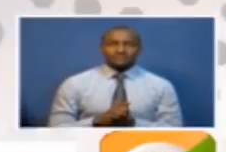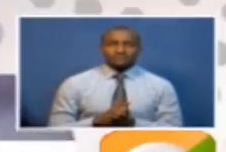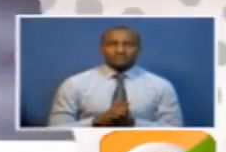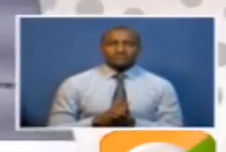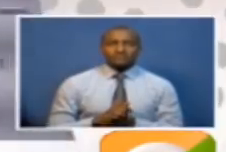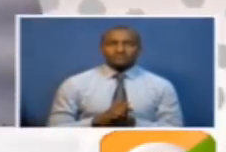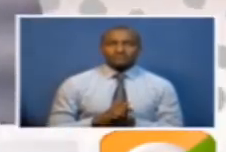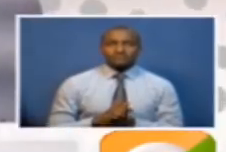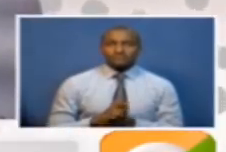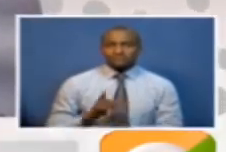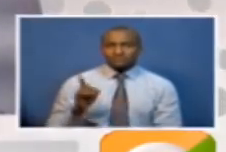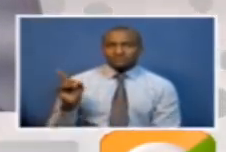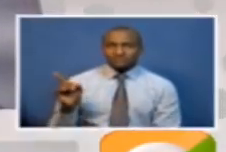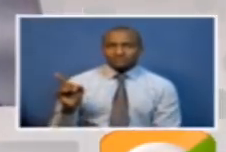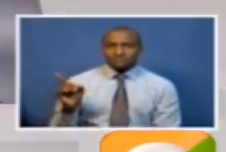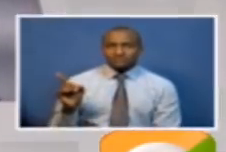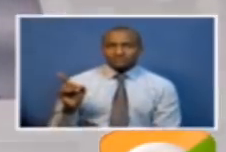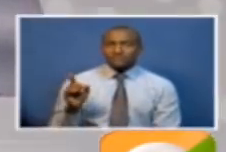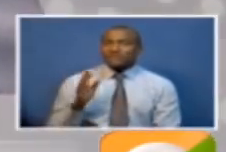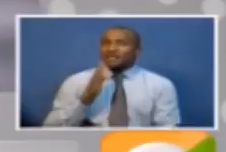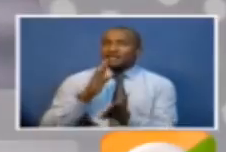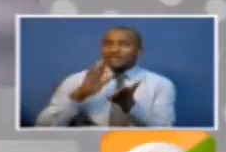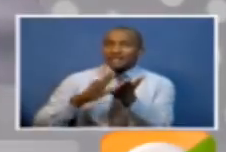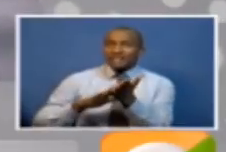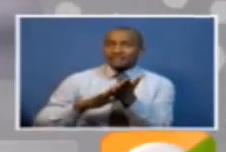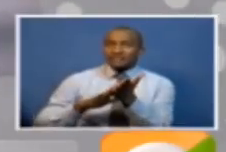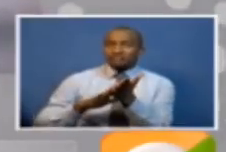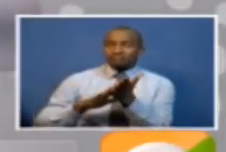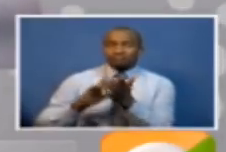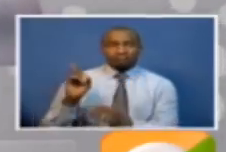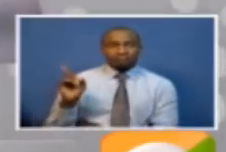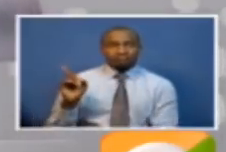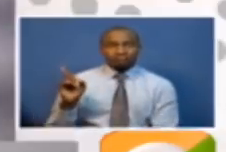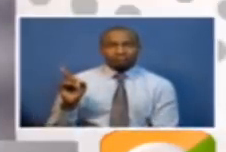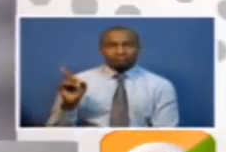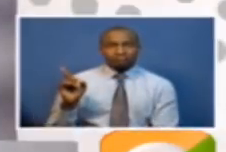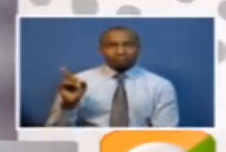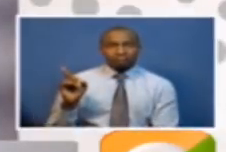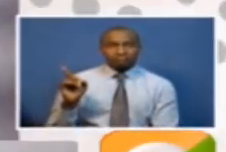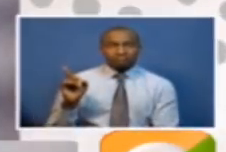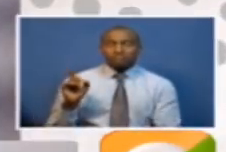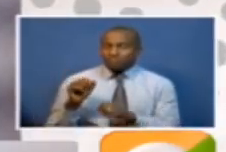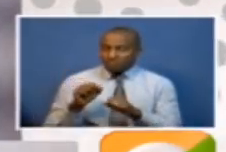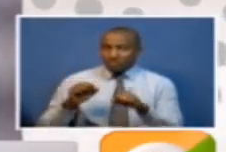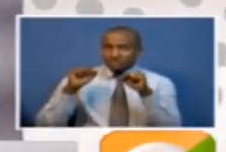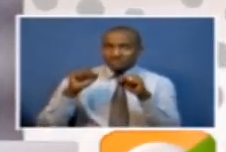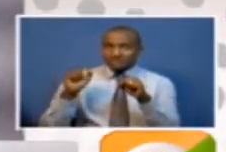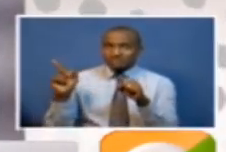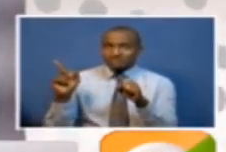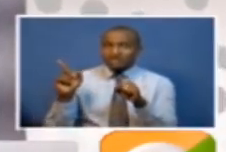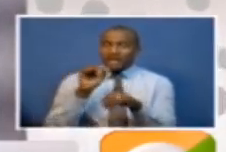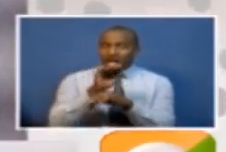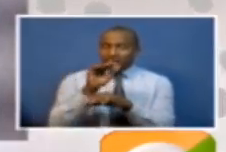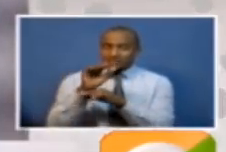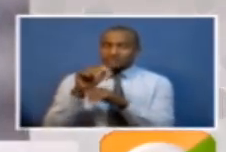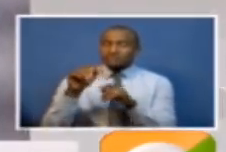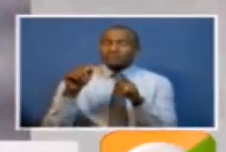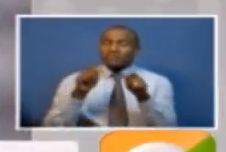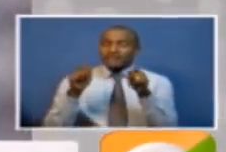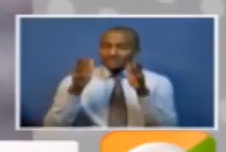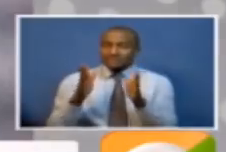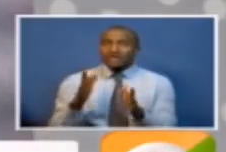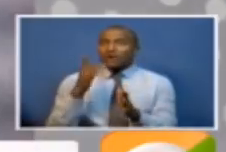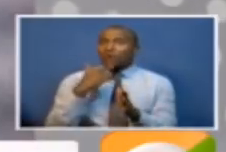Barua pepe hii ndio chanzo cha masaibu ya duka la jumla la Chandarana Foodplus. Mtaalamu wa mauzo wa duka hili akihimiza meneja wa kampuni ambayo